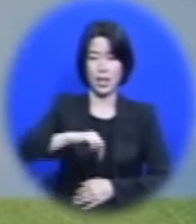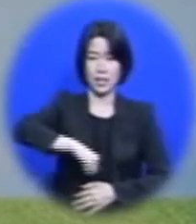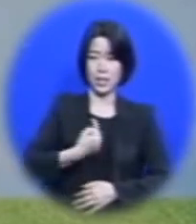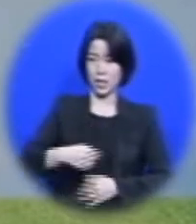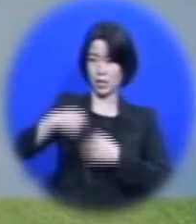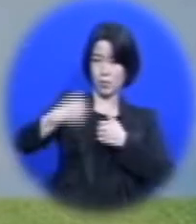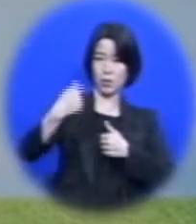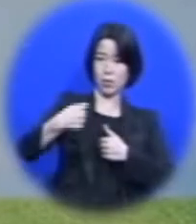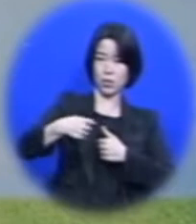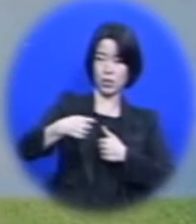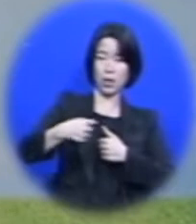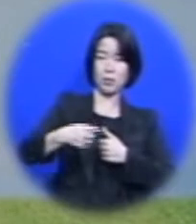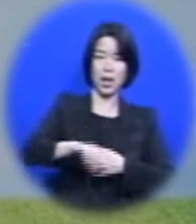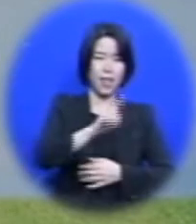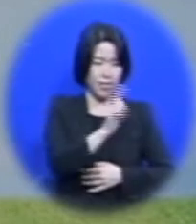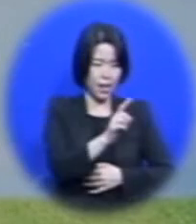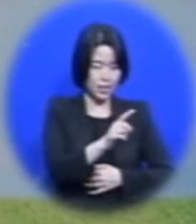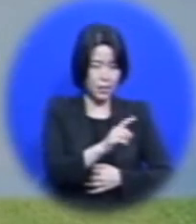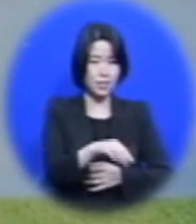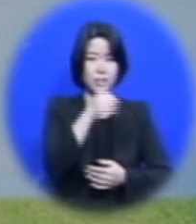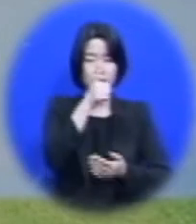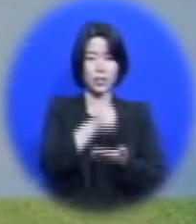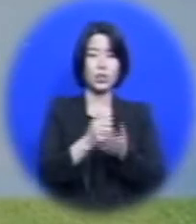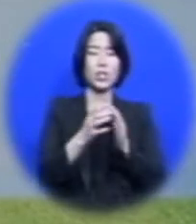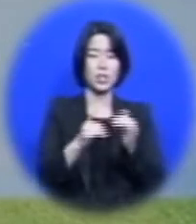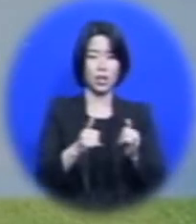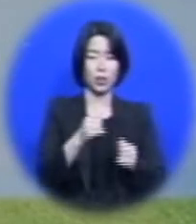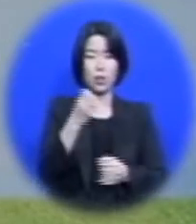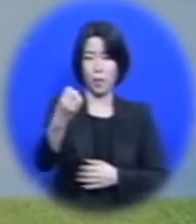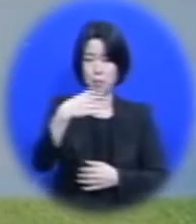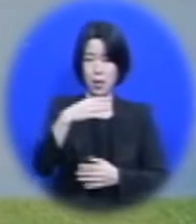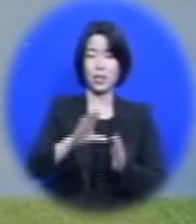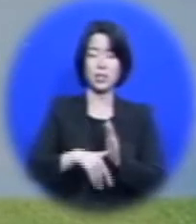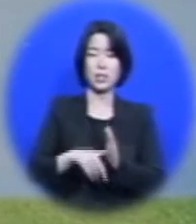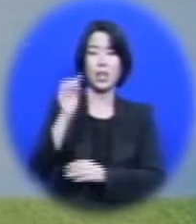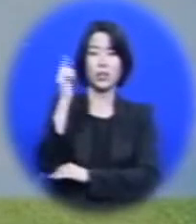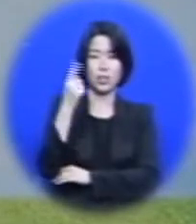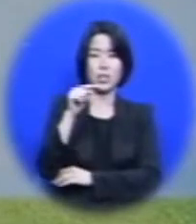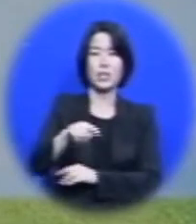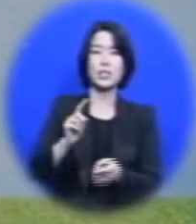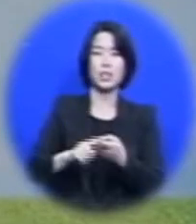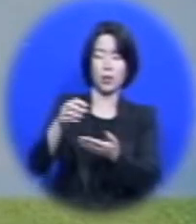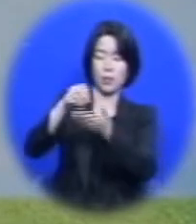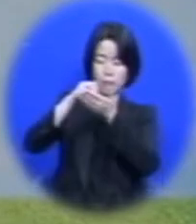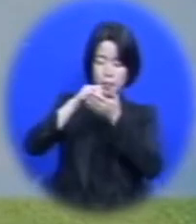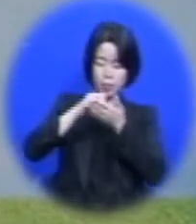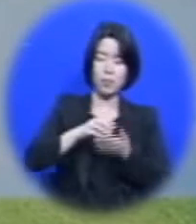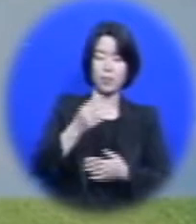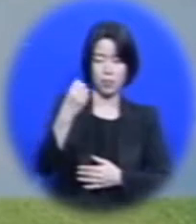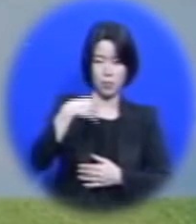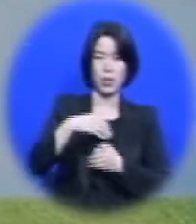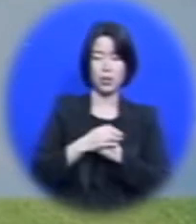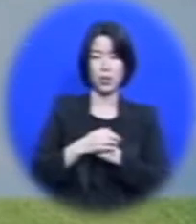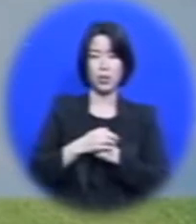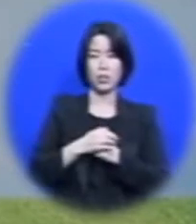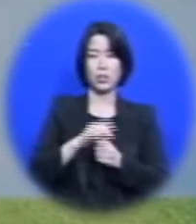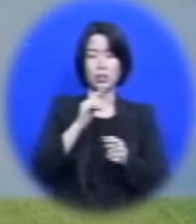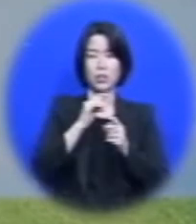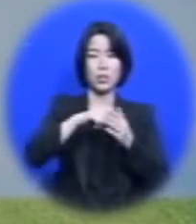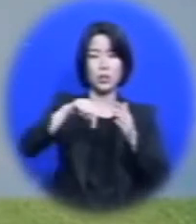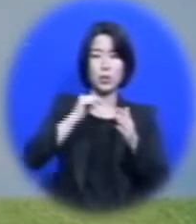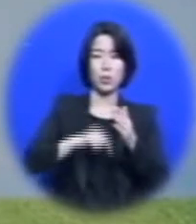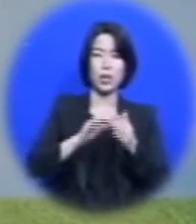손가락질하면서 당신이 그런 죄인이라고 했을 때 다윗은 그냥 그대로 봤습니다. 그 속에 진정한